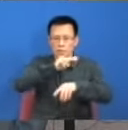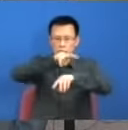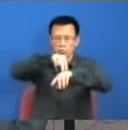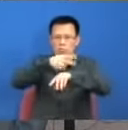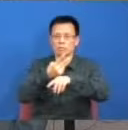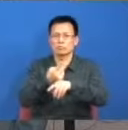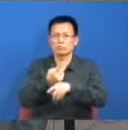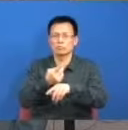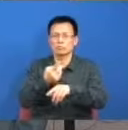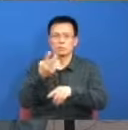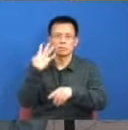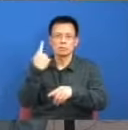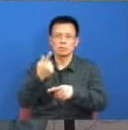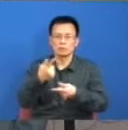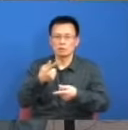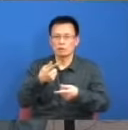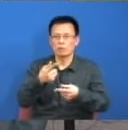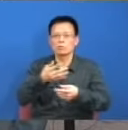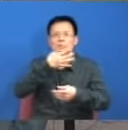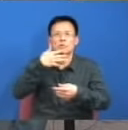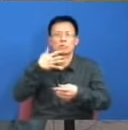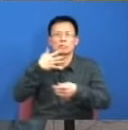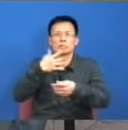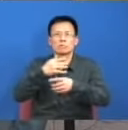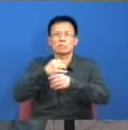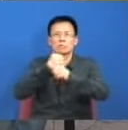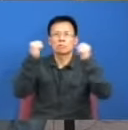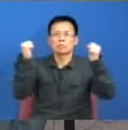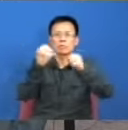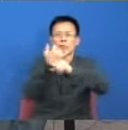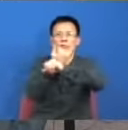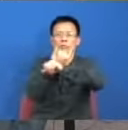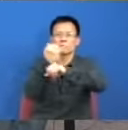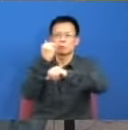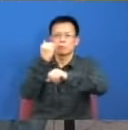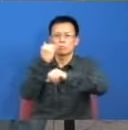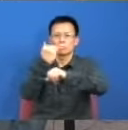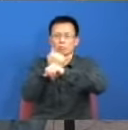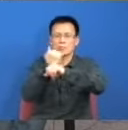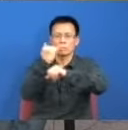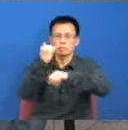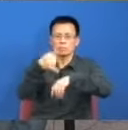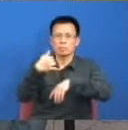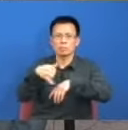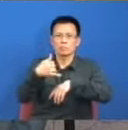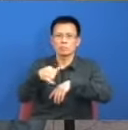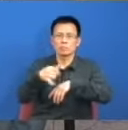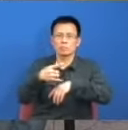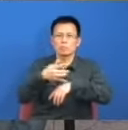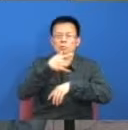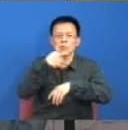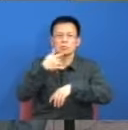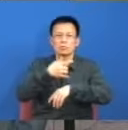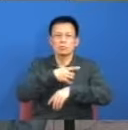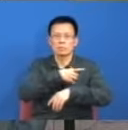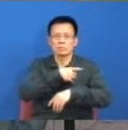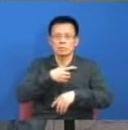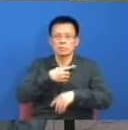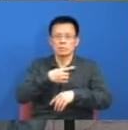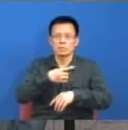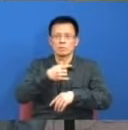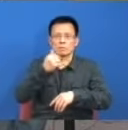過去廿四小時。自從呢，我朝頭早六點半喺 你個禮拜日嘅六點半係嘛？ 禮拜一朝頭早六點半出嚟，咁